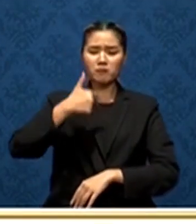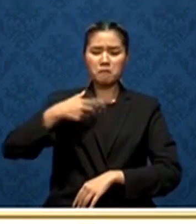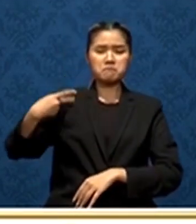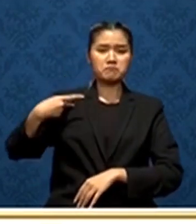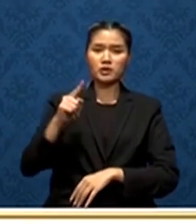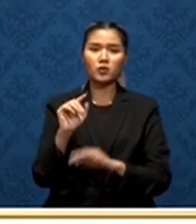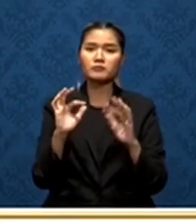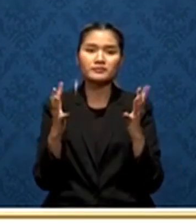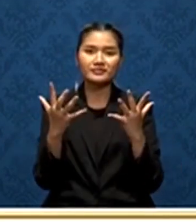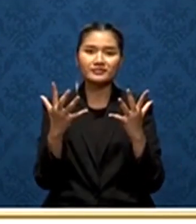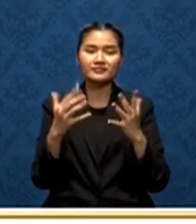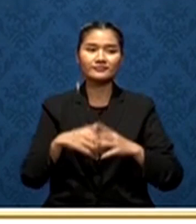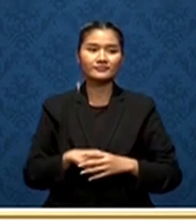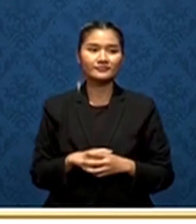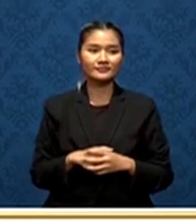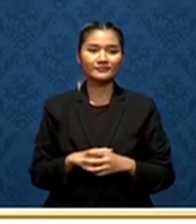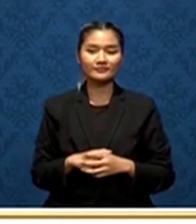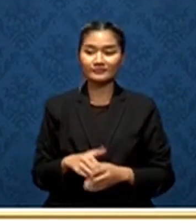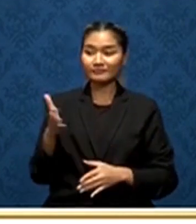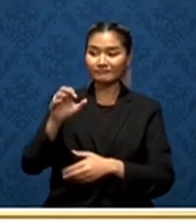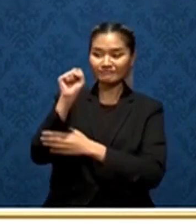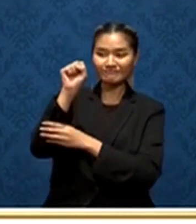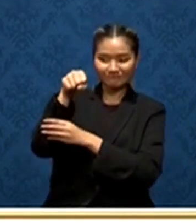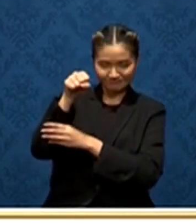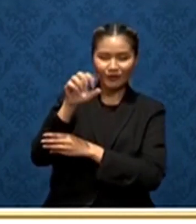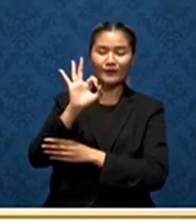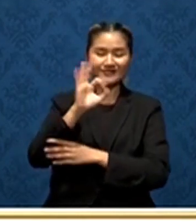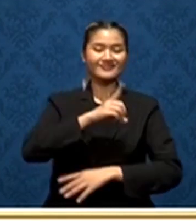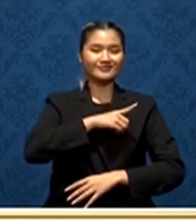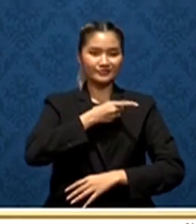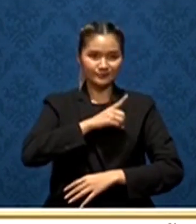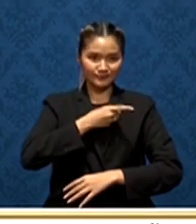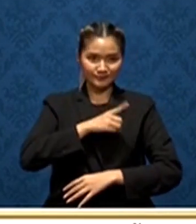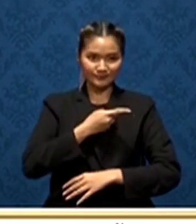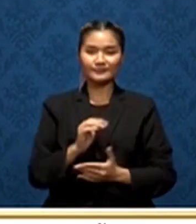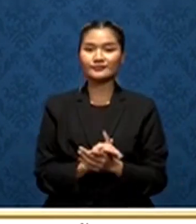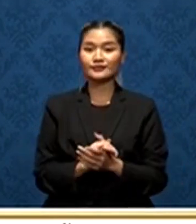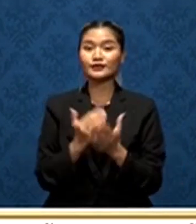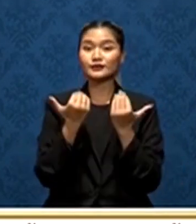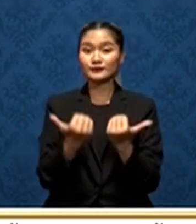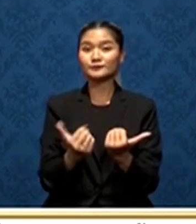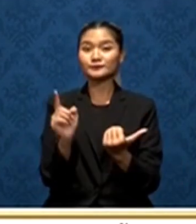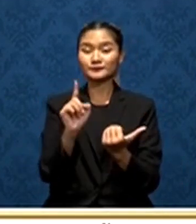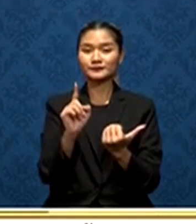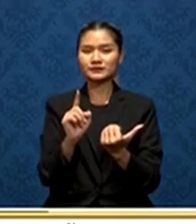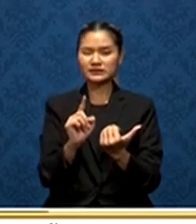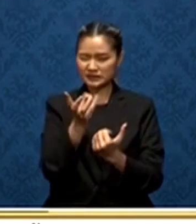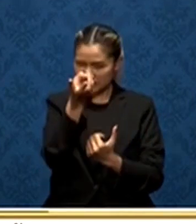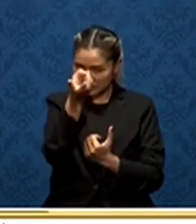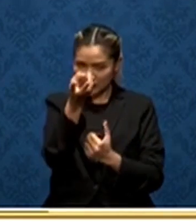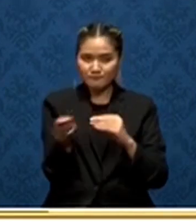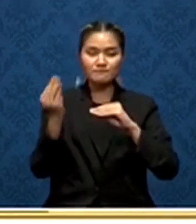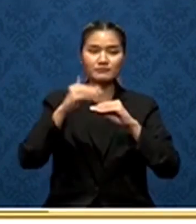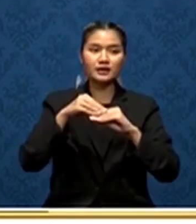ของสาธารณะท่านพยักหน้าผมก็ดีใจนะครับแล้วก็อยากจะอยากจะเรียนต่ออีกข้อหนึ่งที่